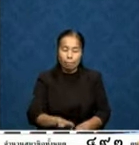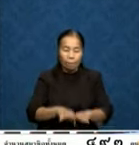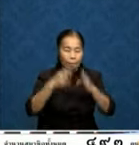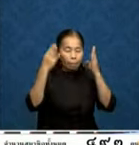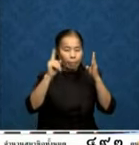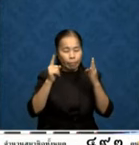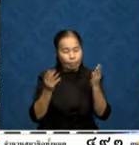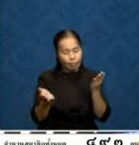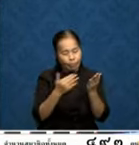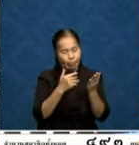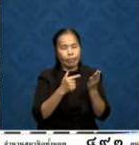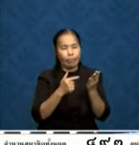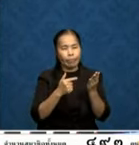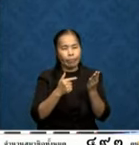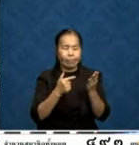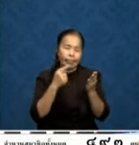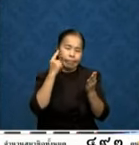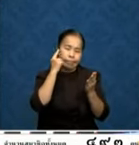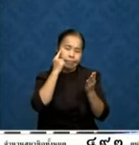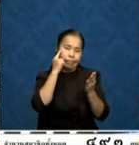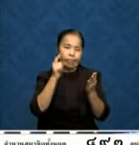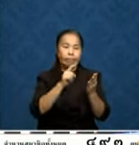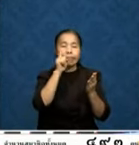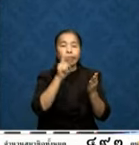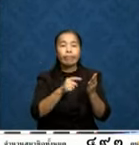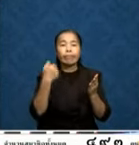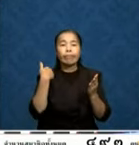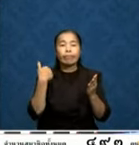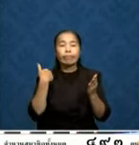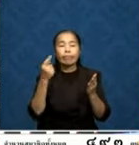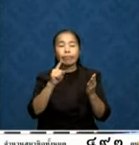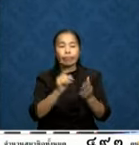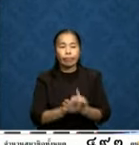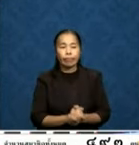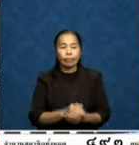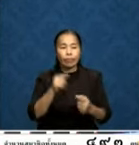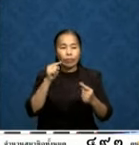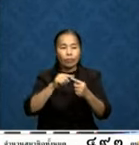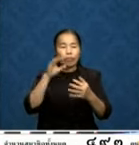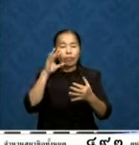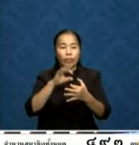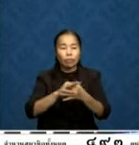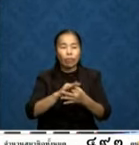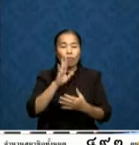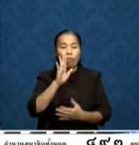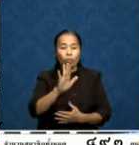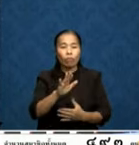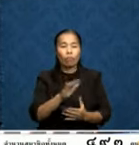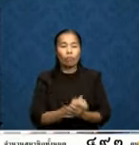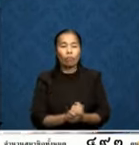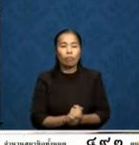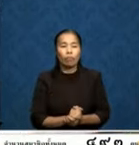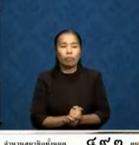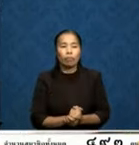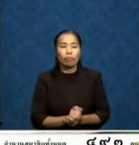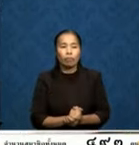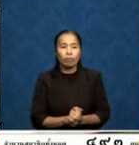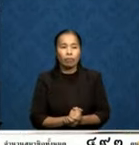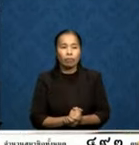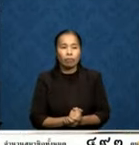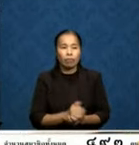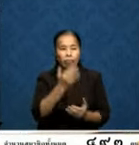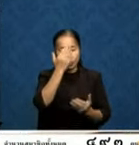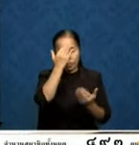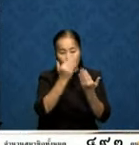เอะใจครับผมก็ดูงบอะไรมาเรื่อยๆดูโครงการมาเรื่อยๆมาเอะใจอันนึงครับที่เป็นในส่วนของหน้าที่